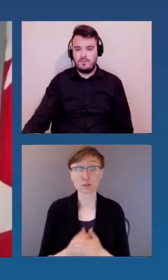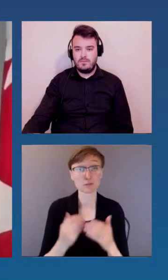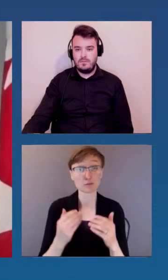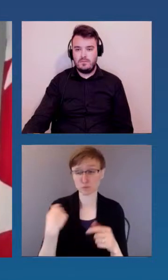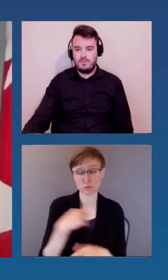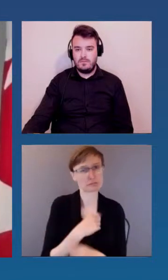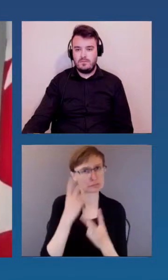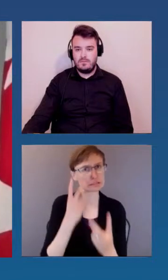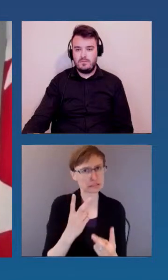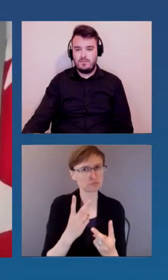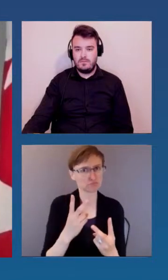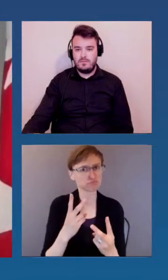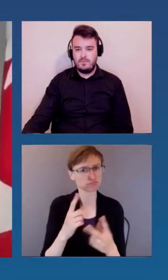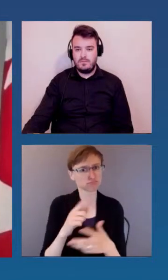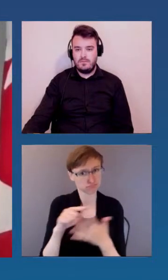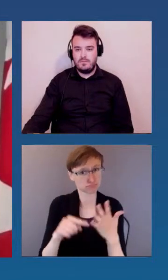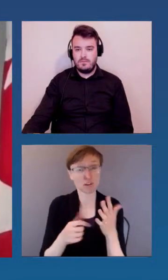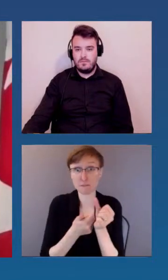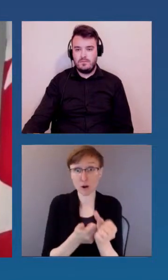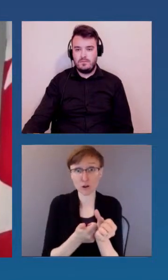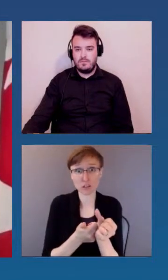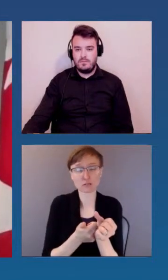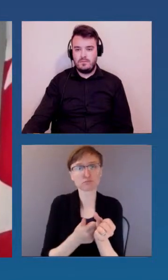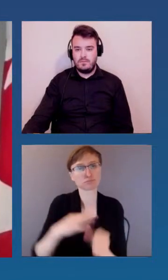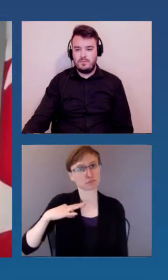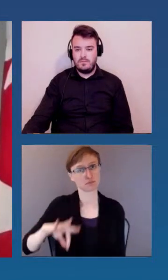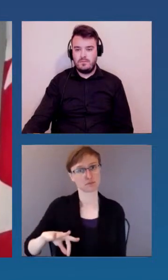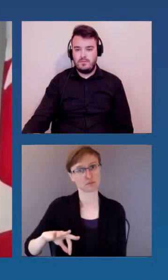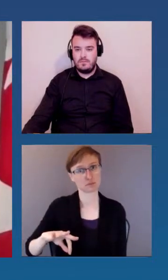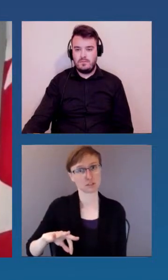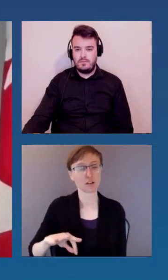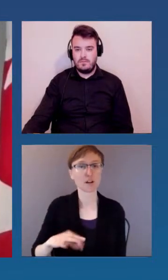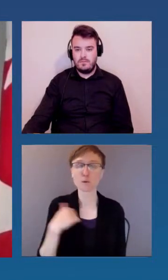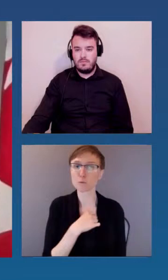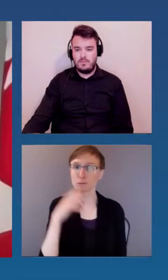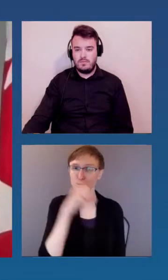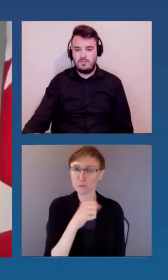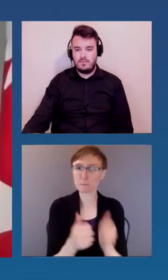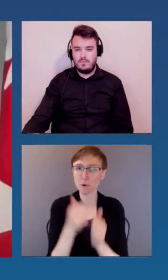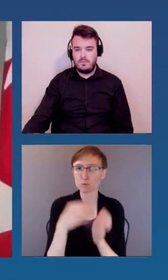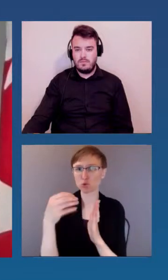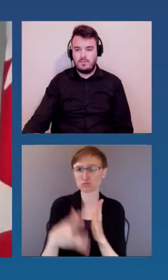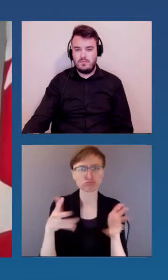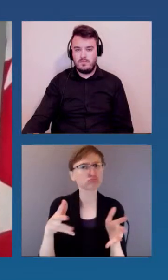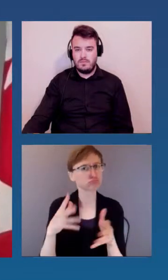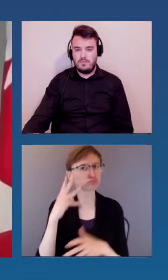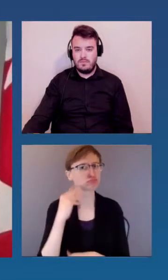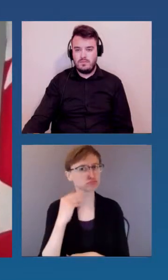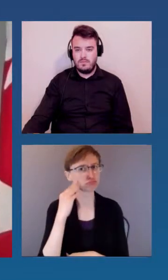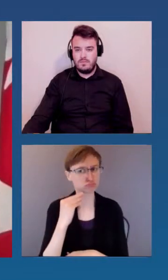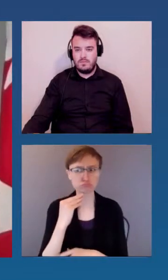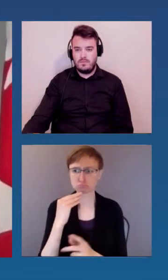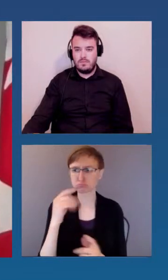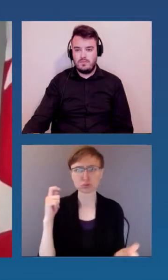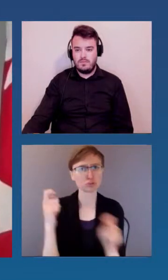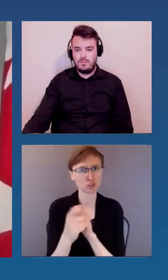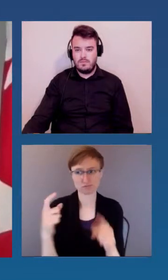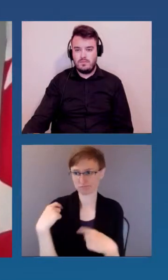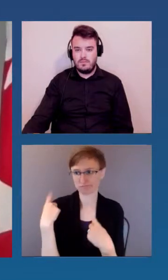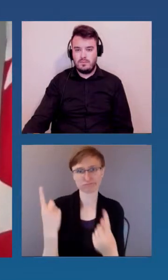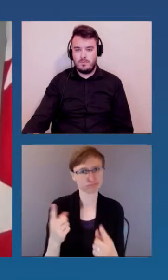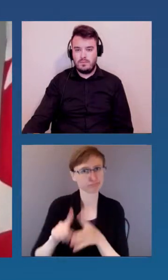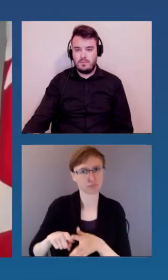Ottawa et le service police d'Ottawa, et a mobilisé les collèges et les universités, les associations d'étudiants et d'autres groupes